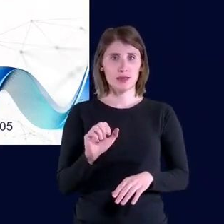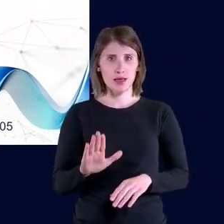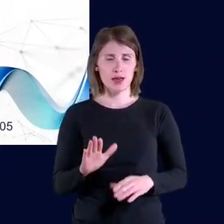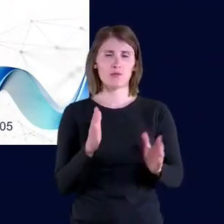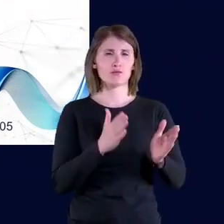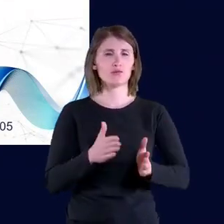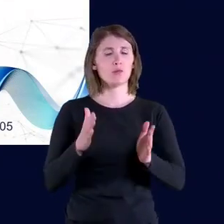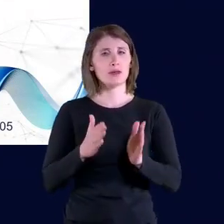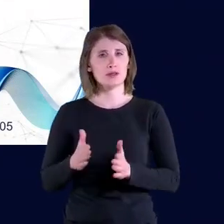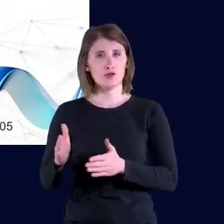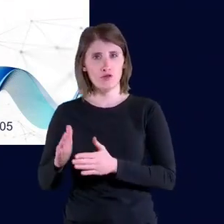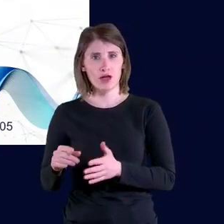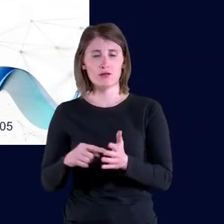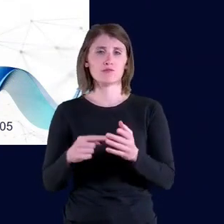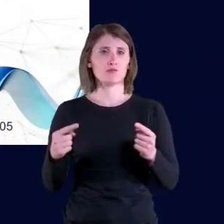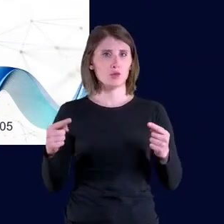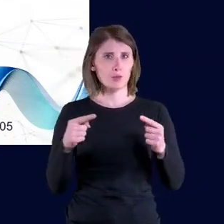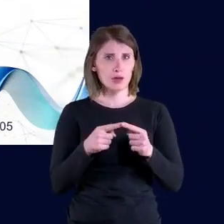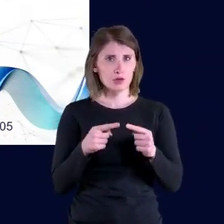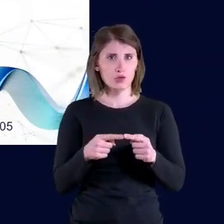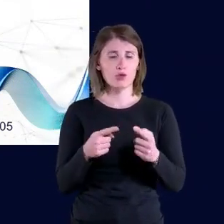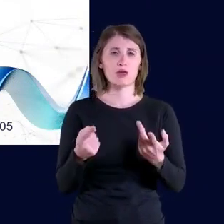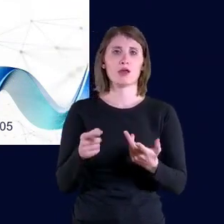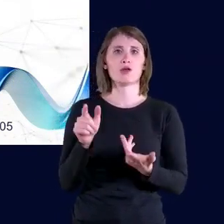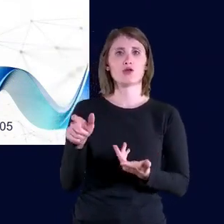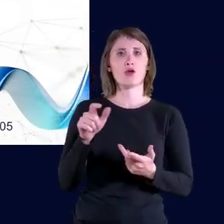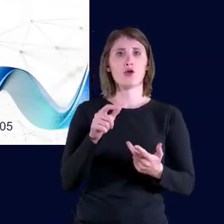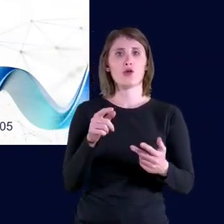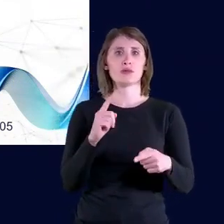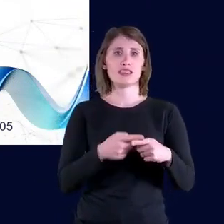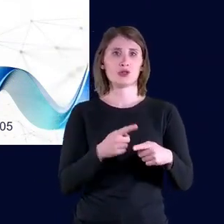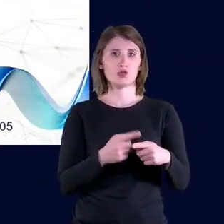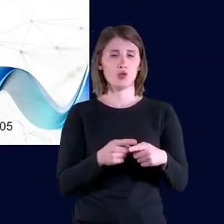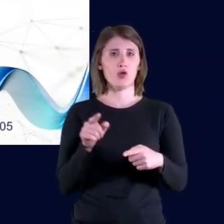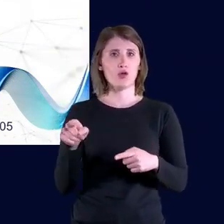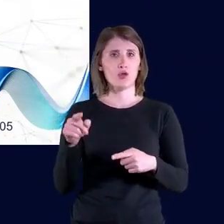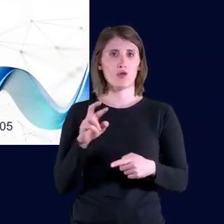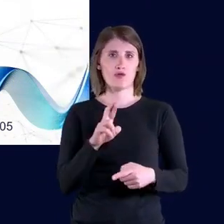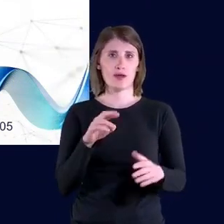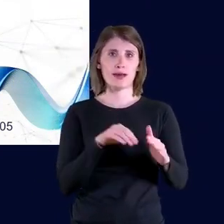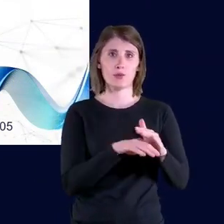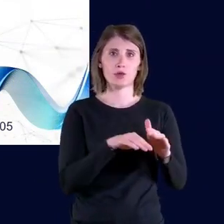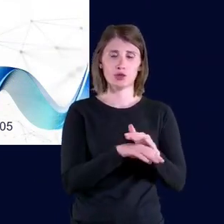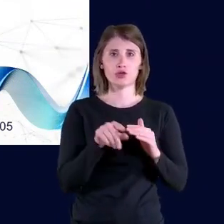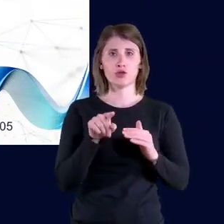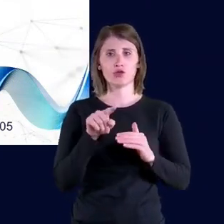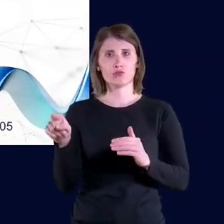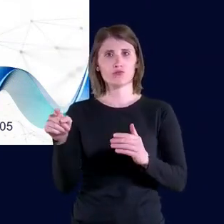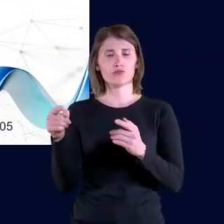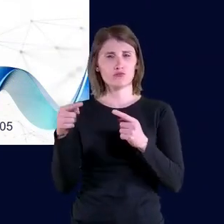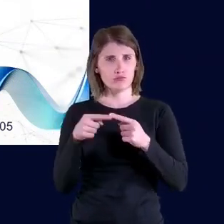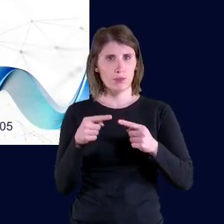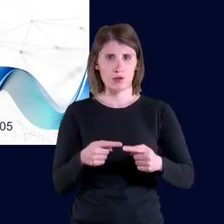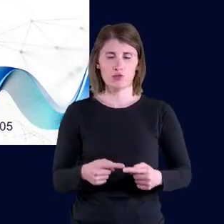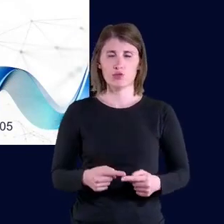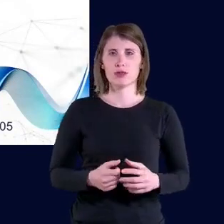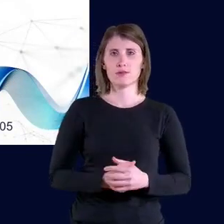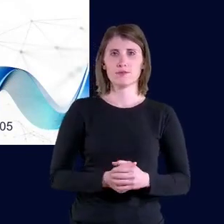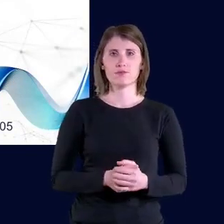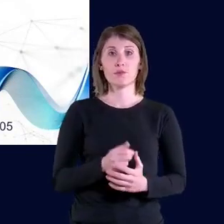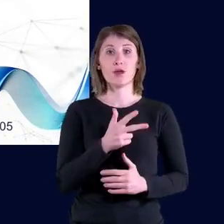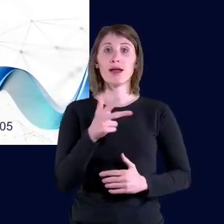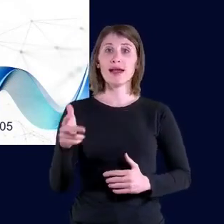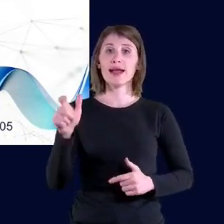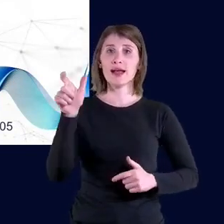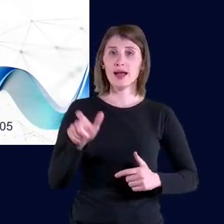usystematyzowana i Zgodna ze zdefiniowanymi przez członków repozytorium ścieżkami digitalizacji każdy